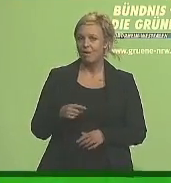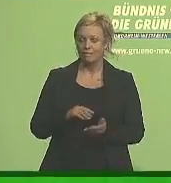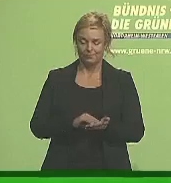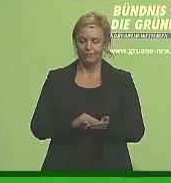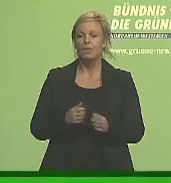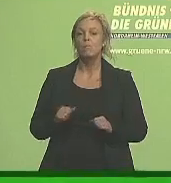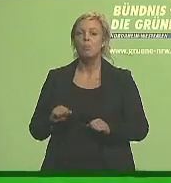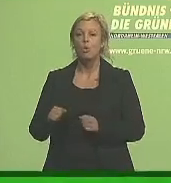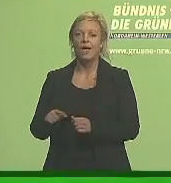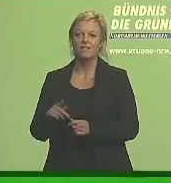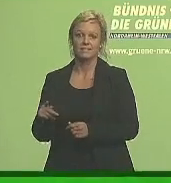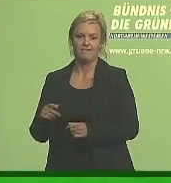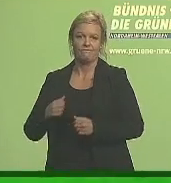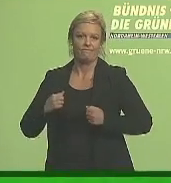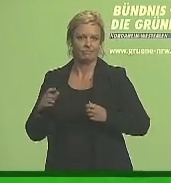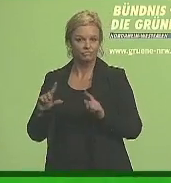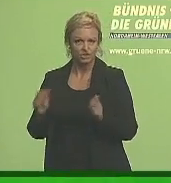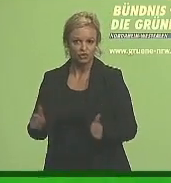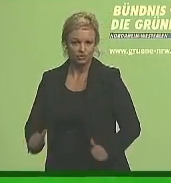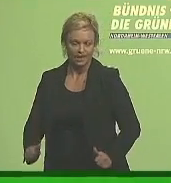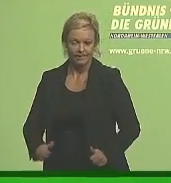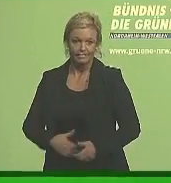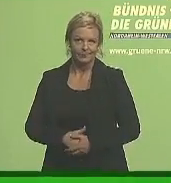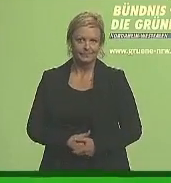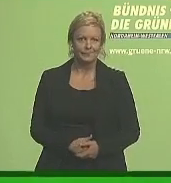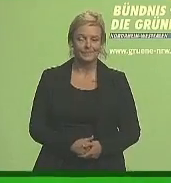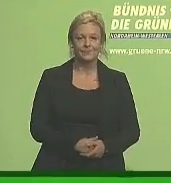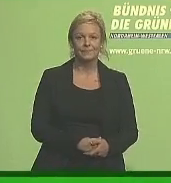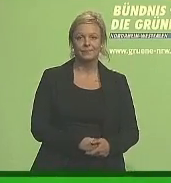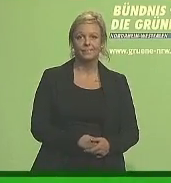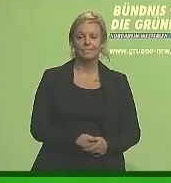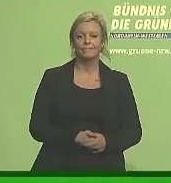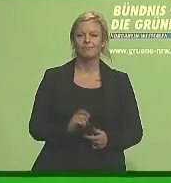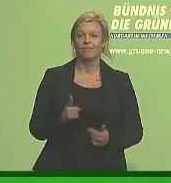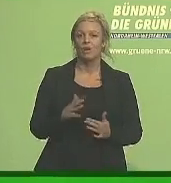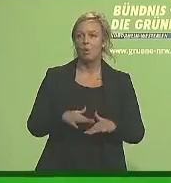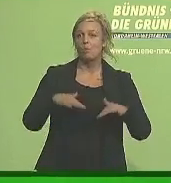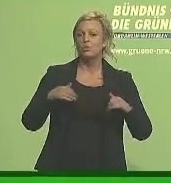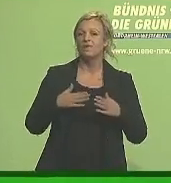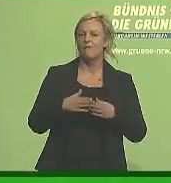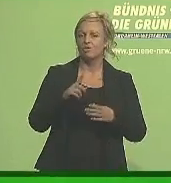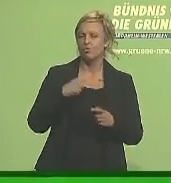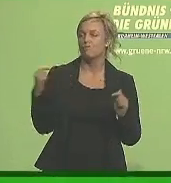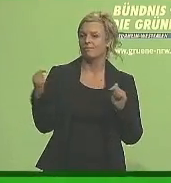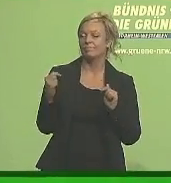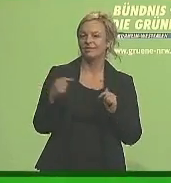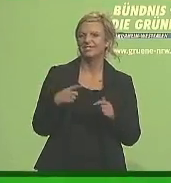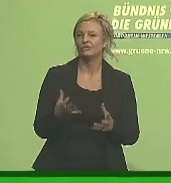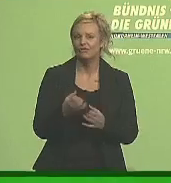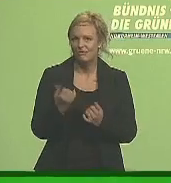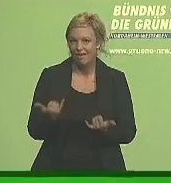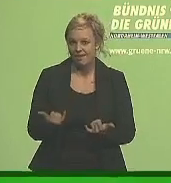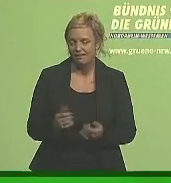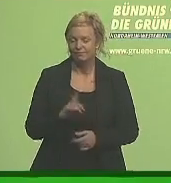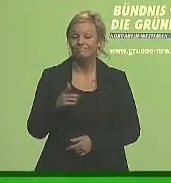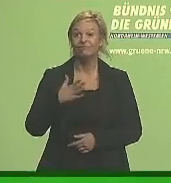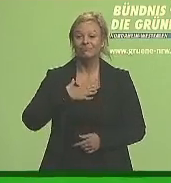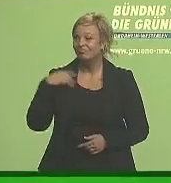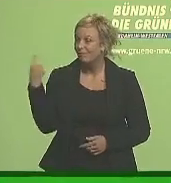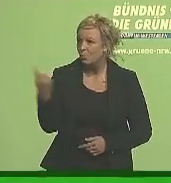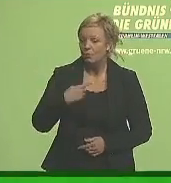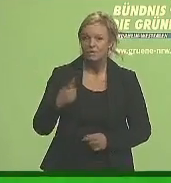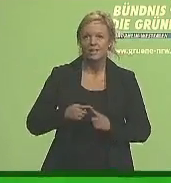zu fordern, und wir haben das ja in der Bundestagsfraktion auch diskutiert, das ist schwierig. Aber was doch unser Ziel sein muss, ist, dass